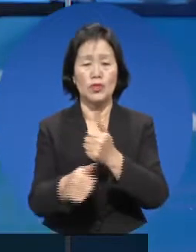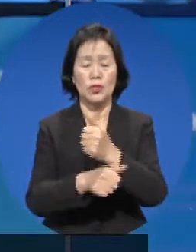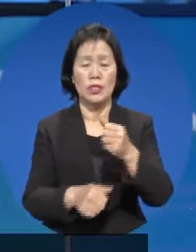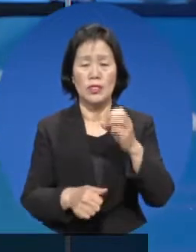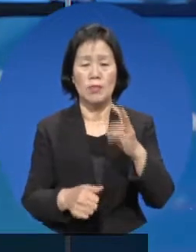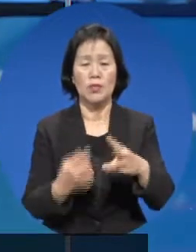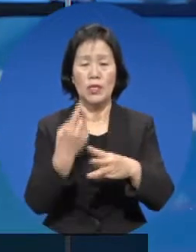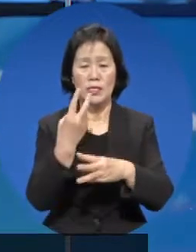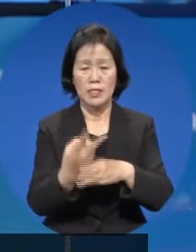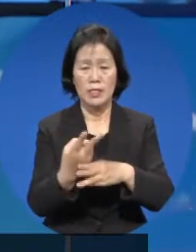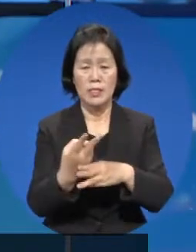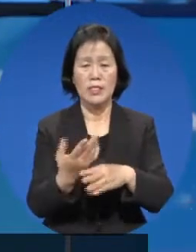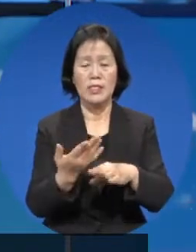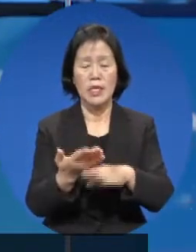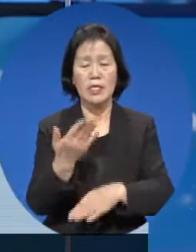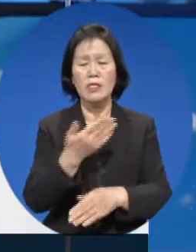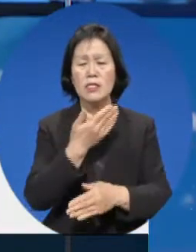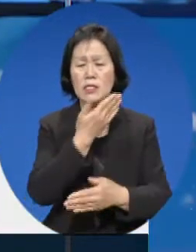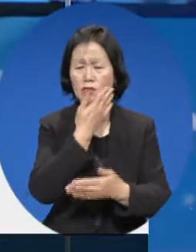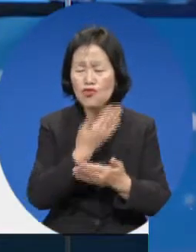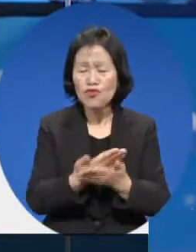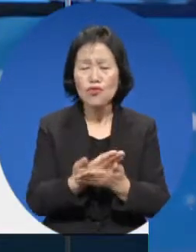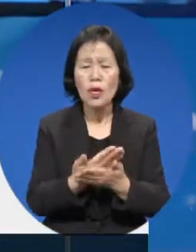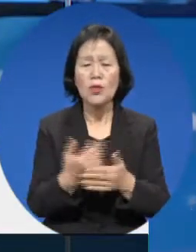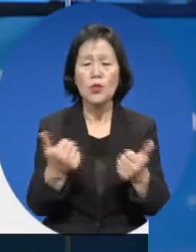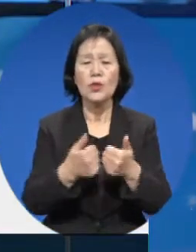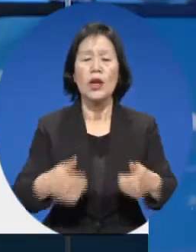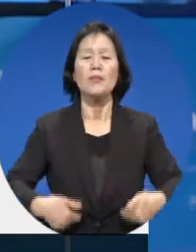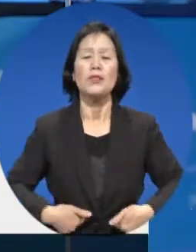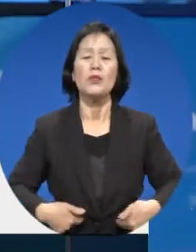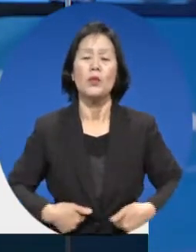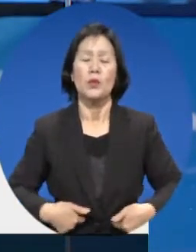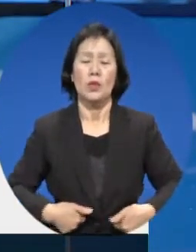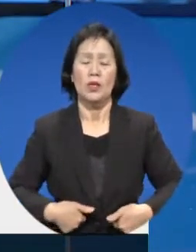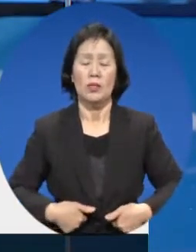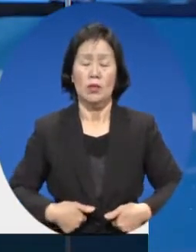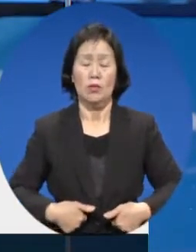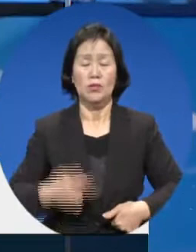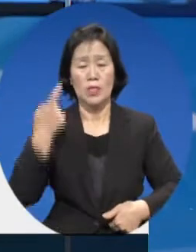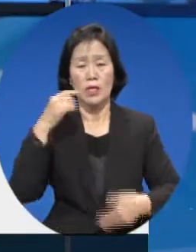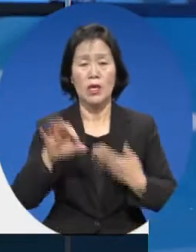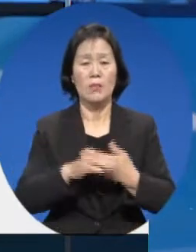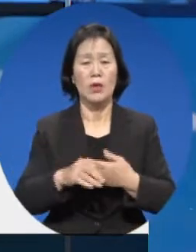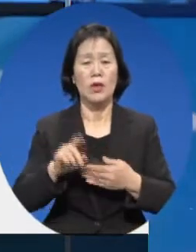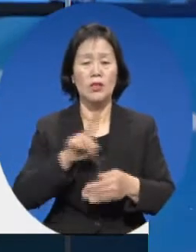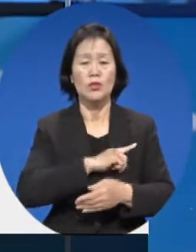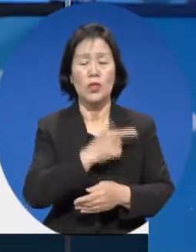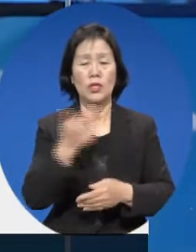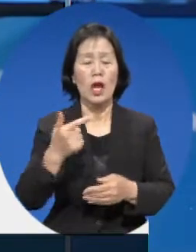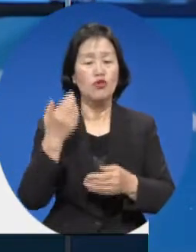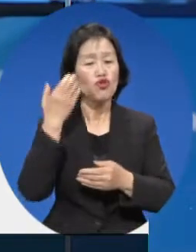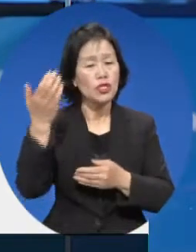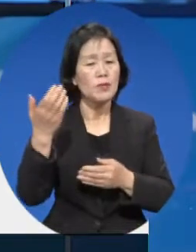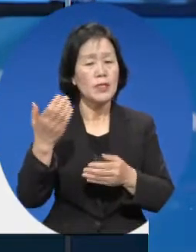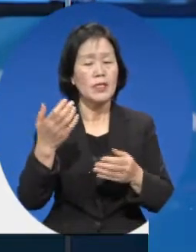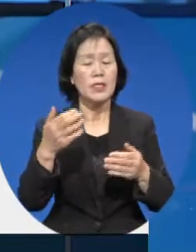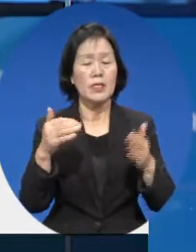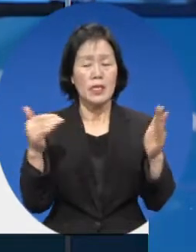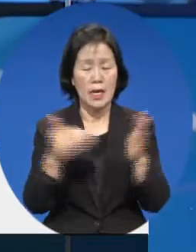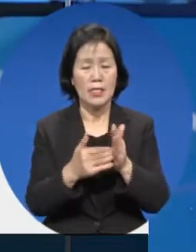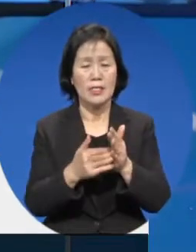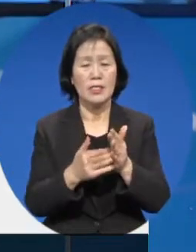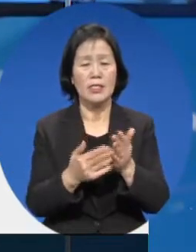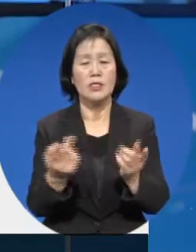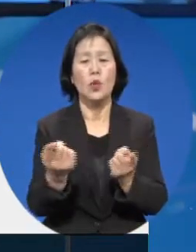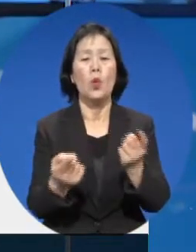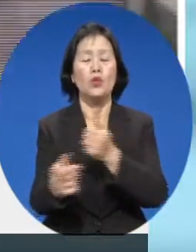좀 더 신중한 논의가 필요하다고 해서 요구하게 되면 최대 90일까지 해서 네 그 이제 않고 조정 소위로 열게 되어 있는데요 그렇게 열기에